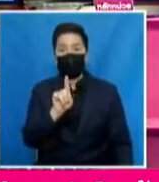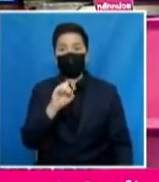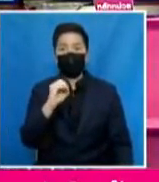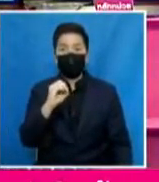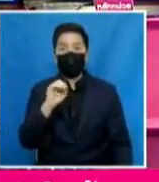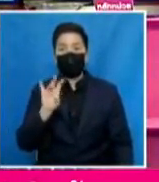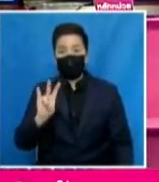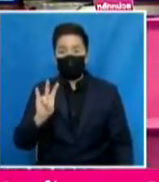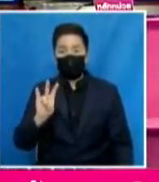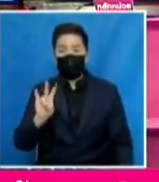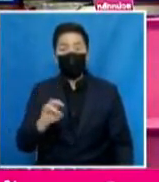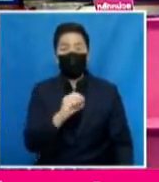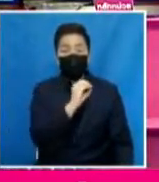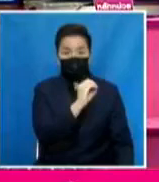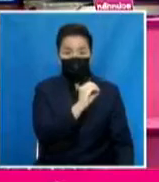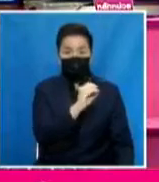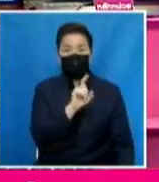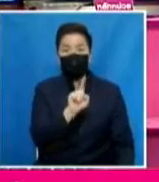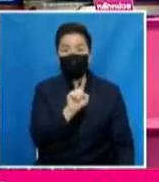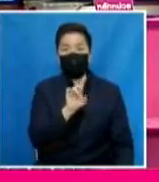0175107